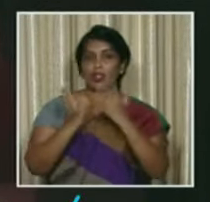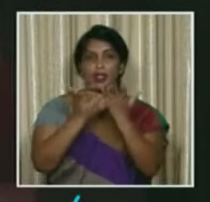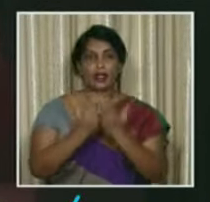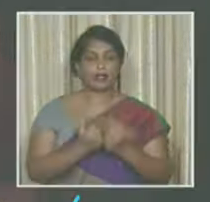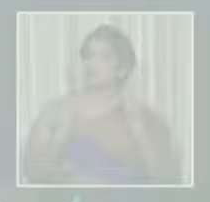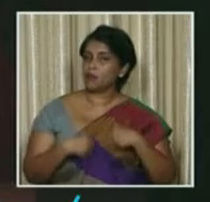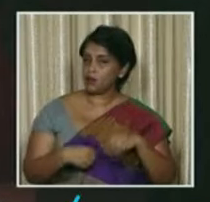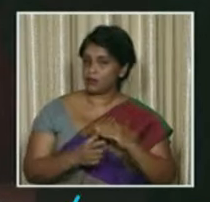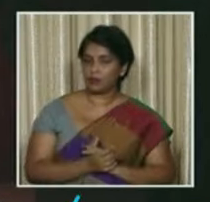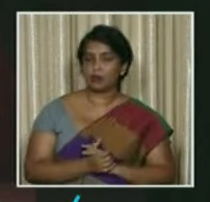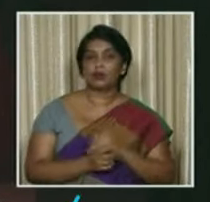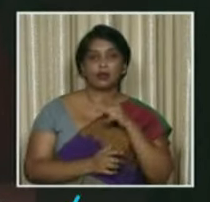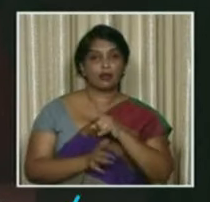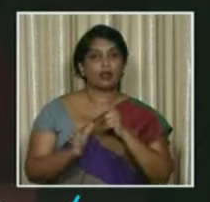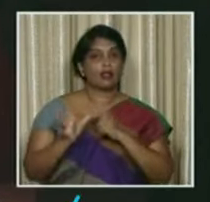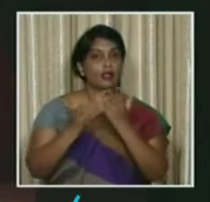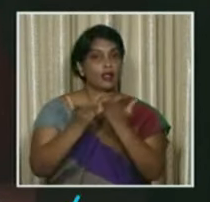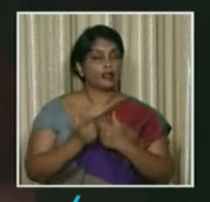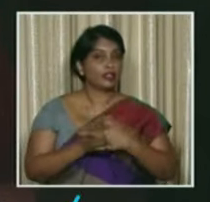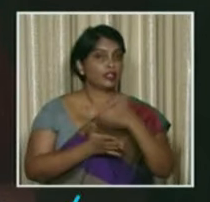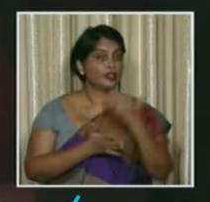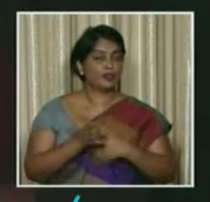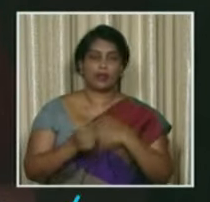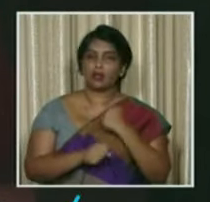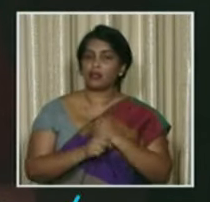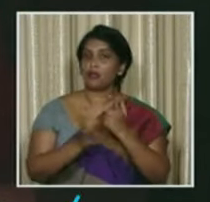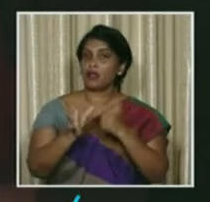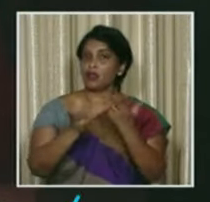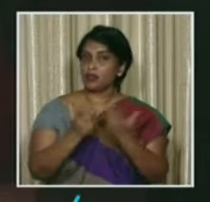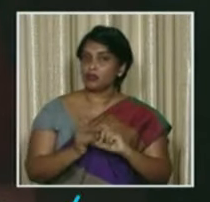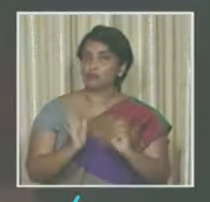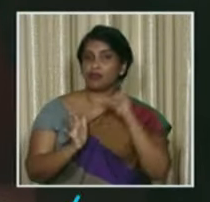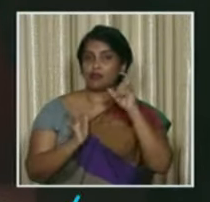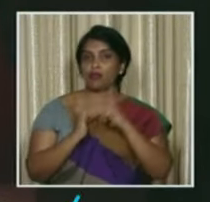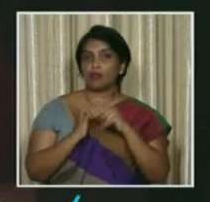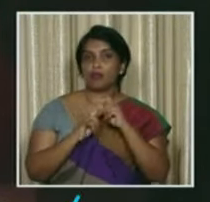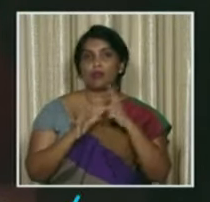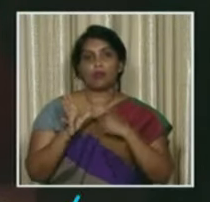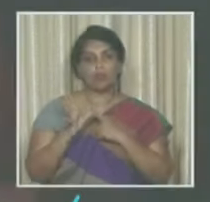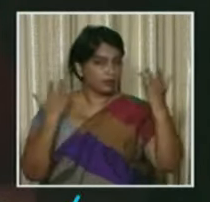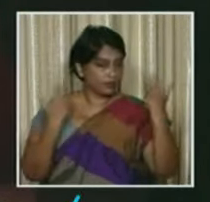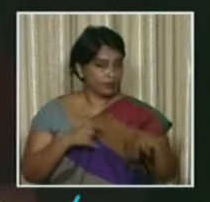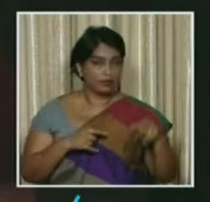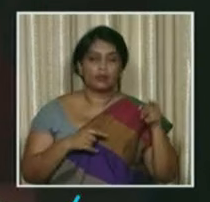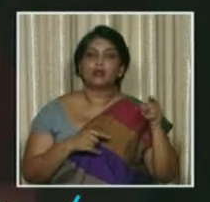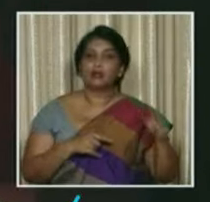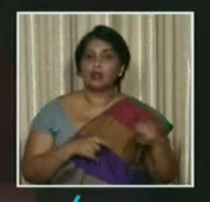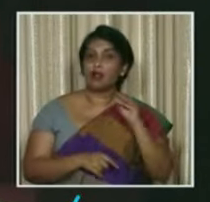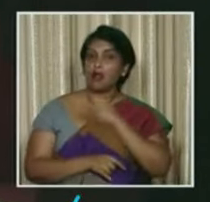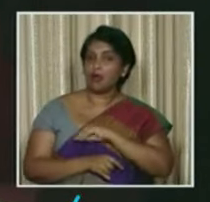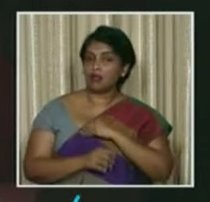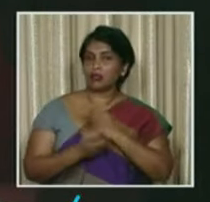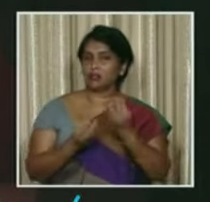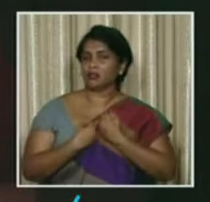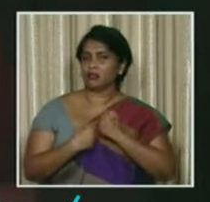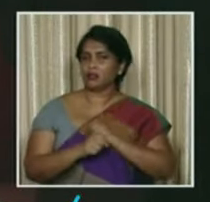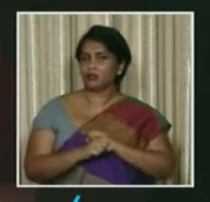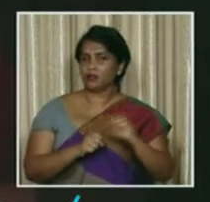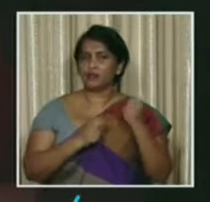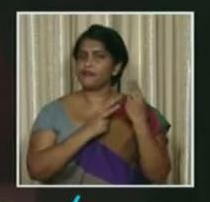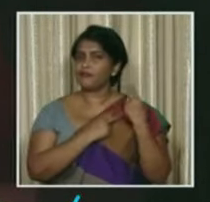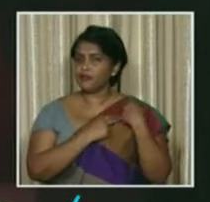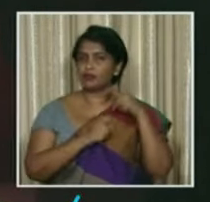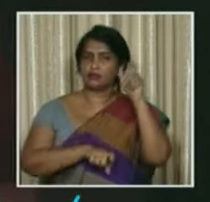වාර්තාවේ සඳහන් වෙනවා. එම විගණන වාර්තාව රජයේ ගිණුම් පිළිබඳ කාර්යක සභාවට කෝපා යොමු කිරීමෙන් අනතුරු ආදායම් නොලැබී යාමට වගකිව